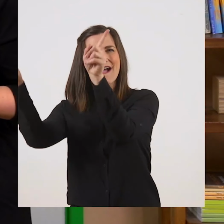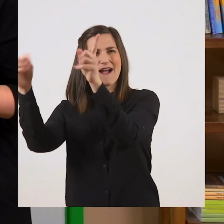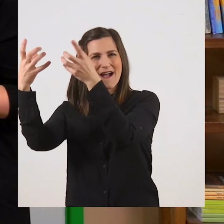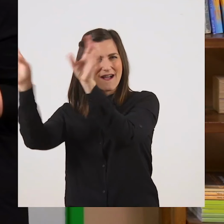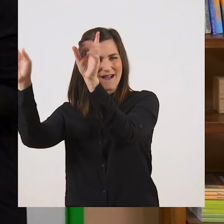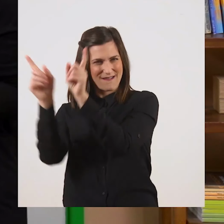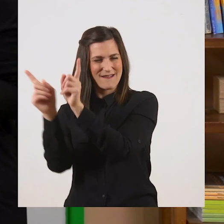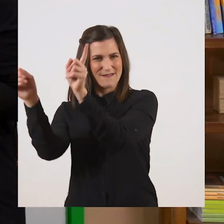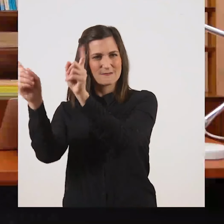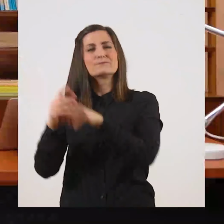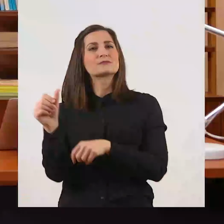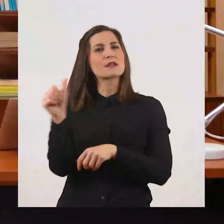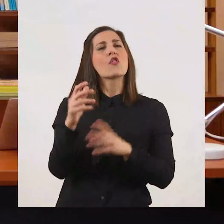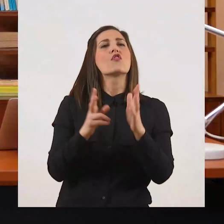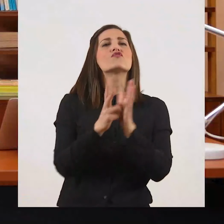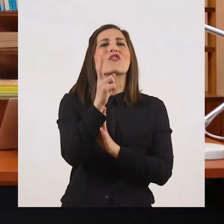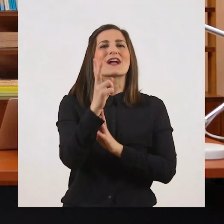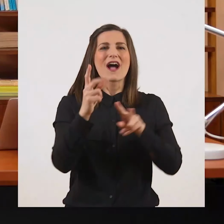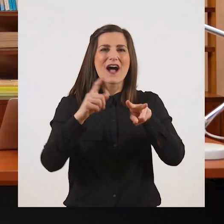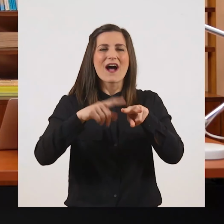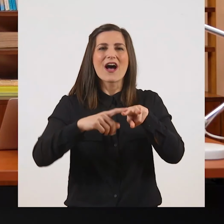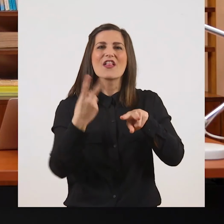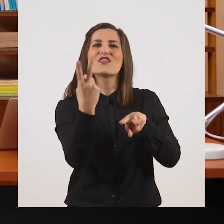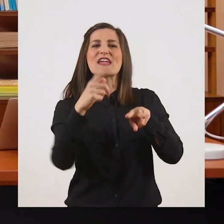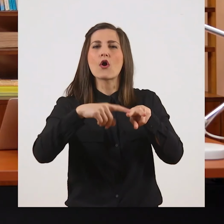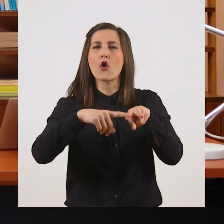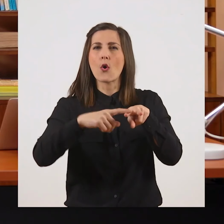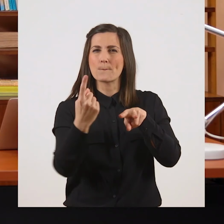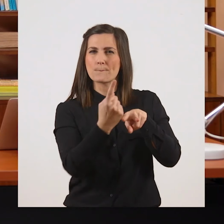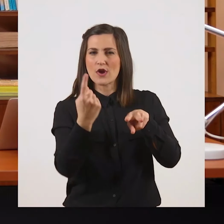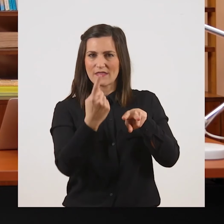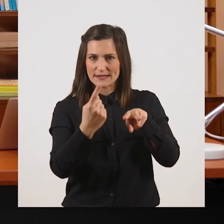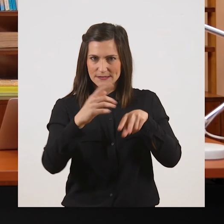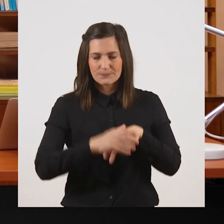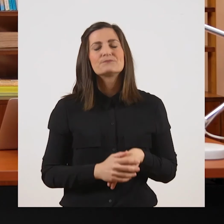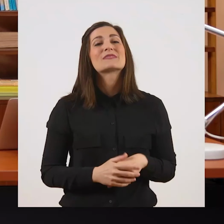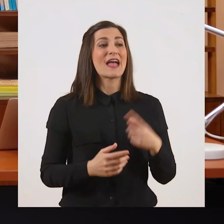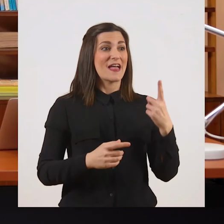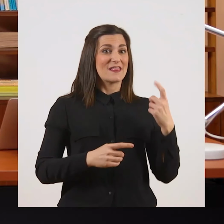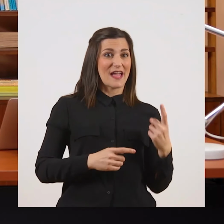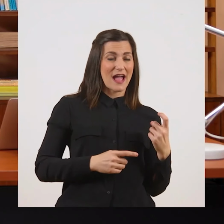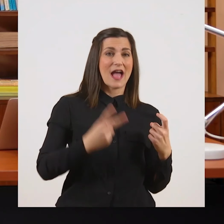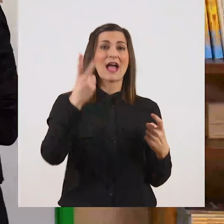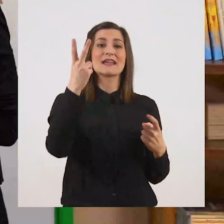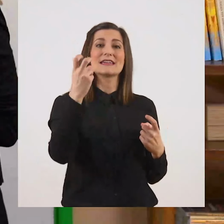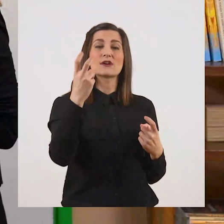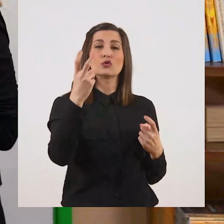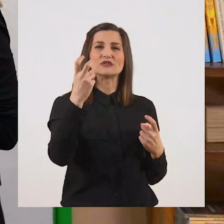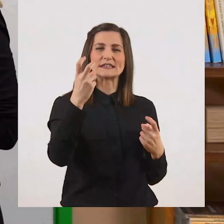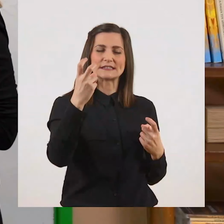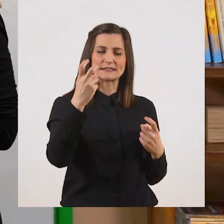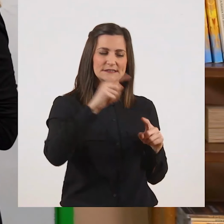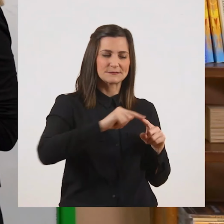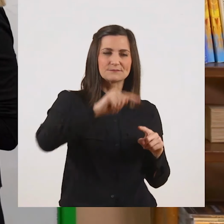αυτάκια. Πολύ ωραία. Κοιτάζω τις μονάδες μου. 10 εδώ, να είσαι καλύτσα μου. 20.